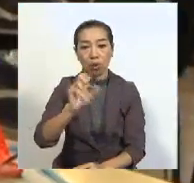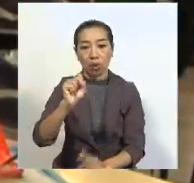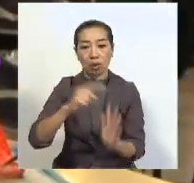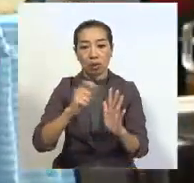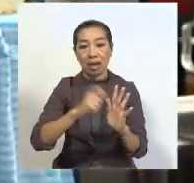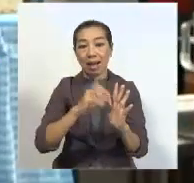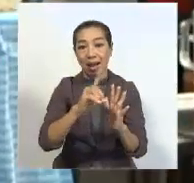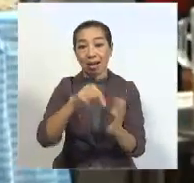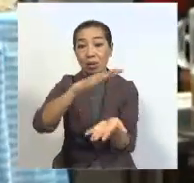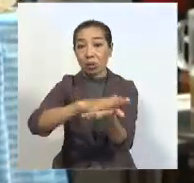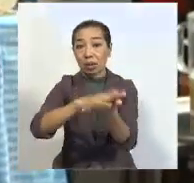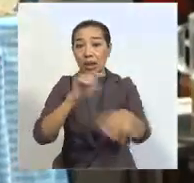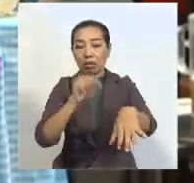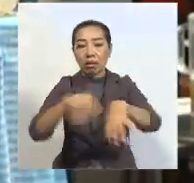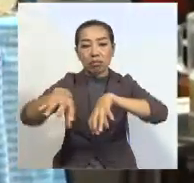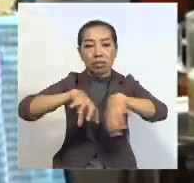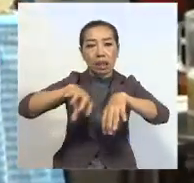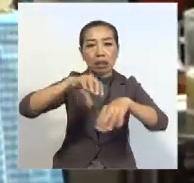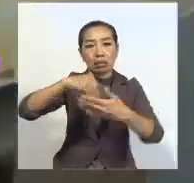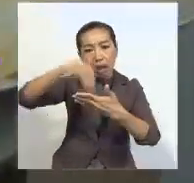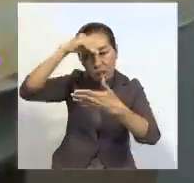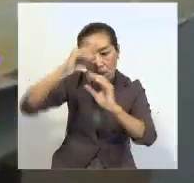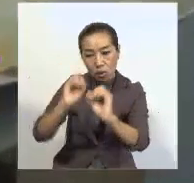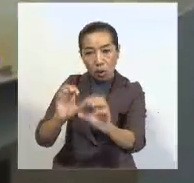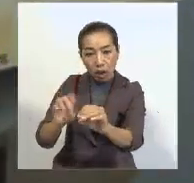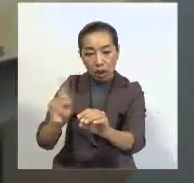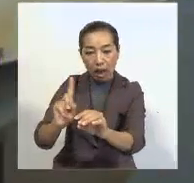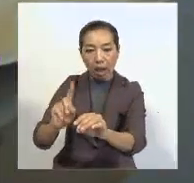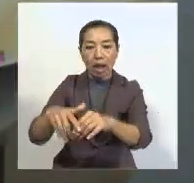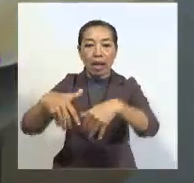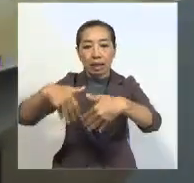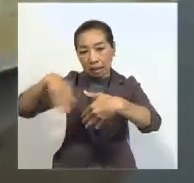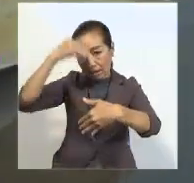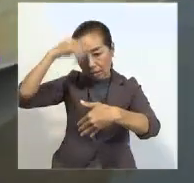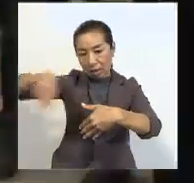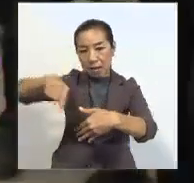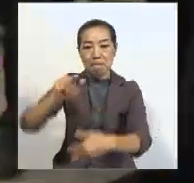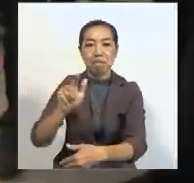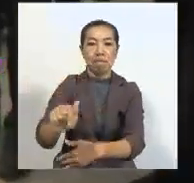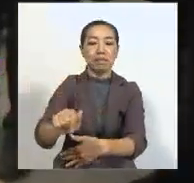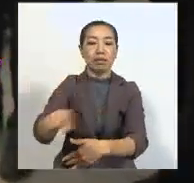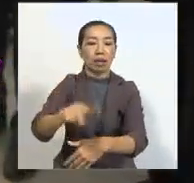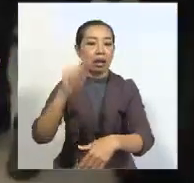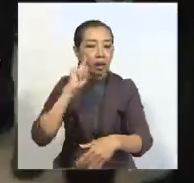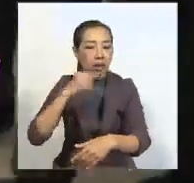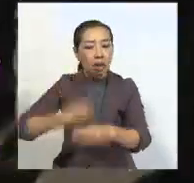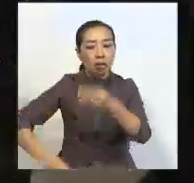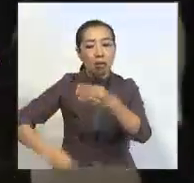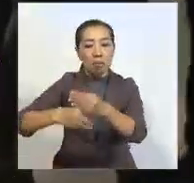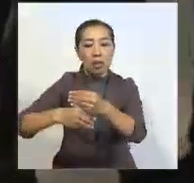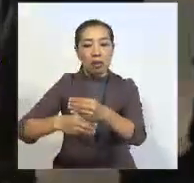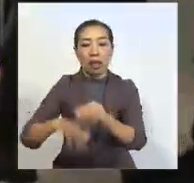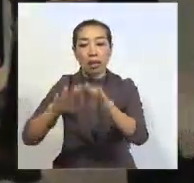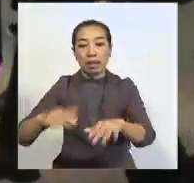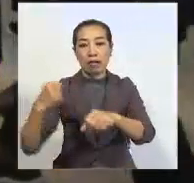ขียวโรงเรียนแห่งนี้ค่ะจัดการศึกษาโดยเน้นเด็กนักเรียนเป็นศูนย์กลางพร้อมให้ความสำคัญในการเสริมทักษะ